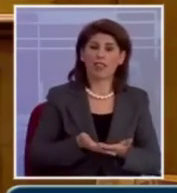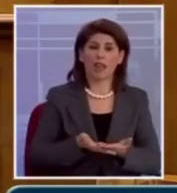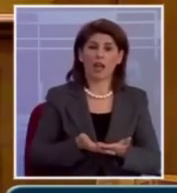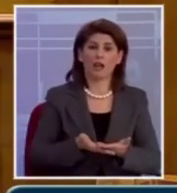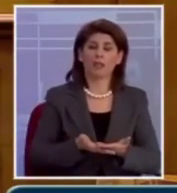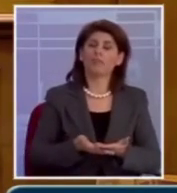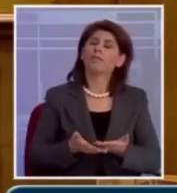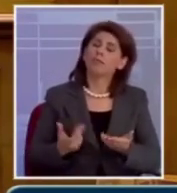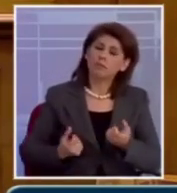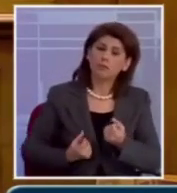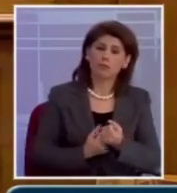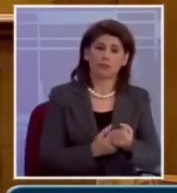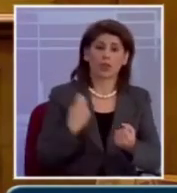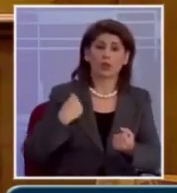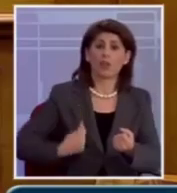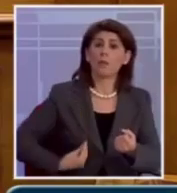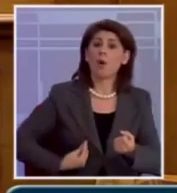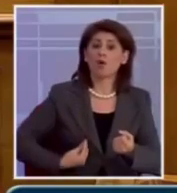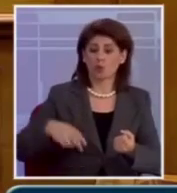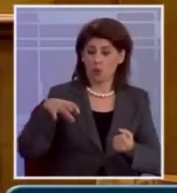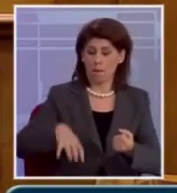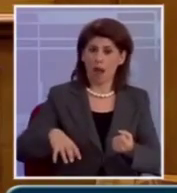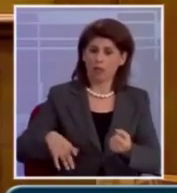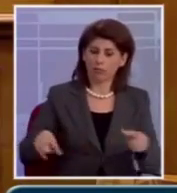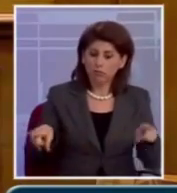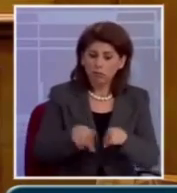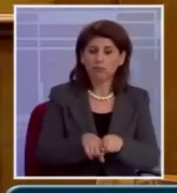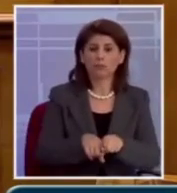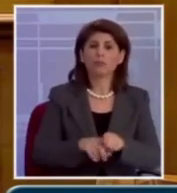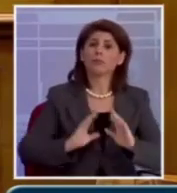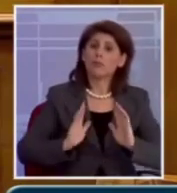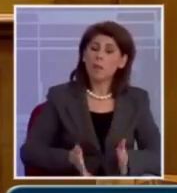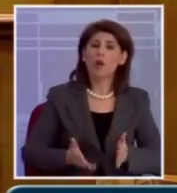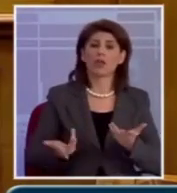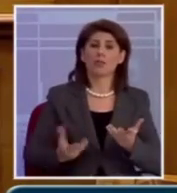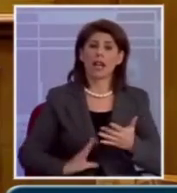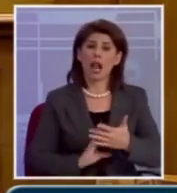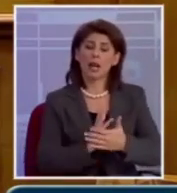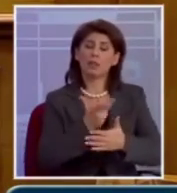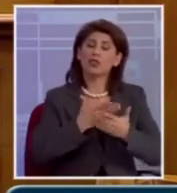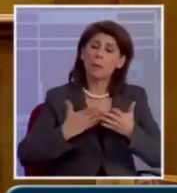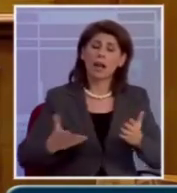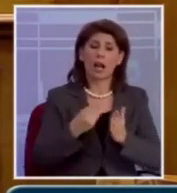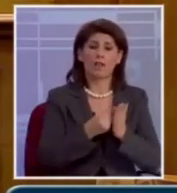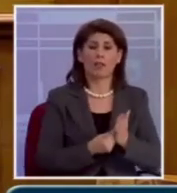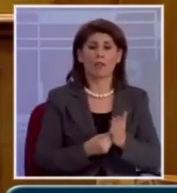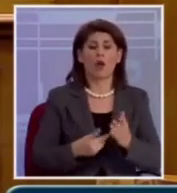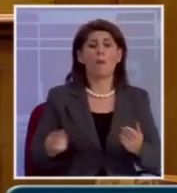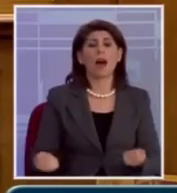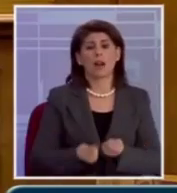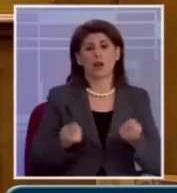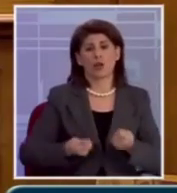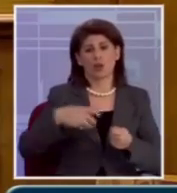τη συμβολή του δημόσιου τομέα να μπορέσουμε να αναπτύξουμε σε μεγάλο βαθμό τον παραγωγικό